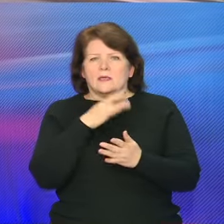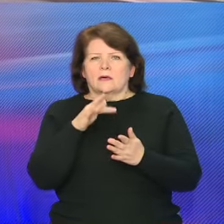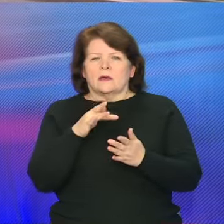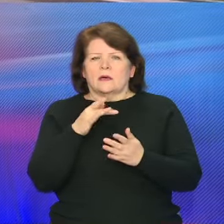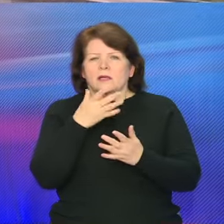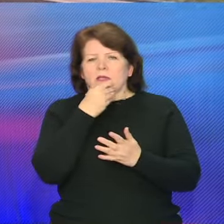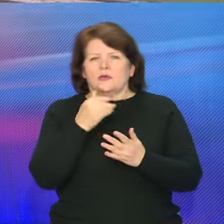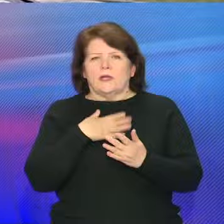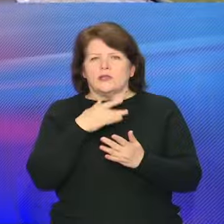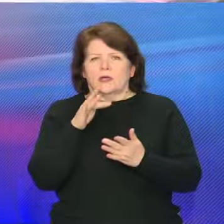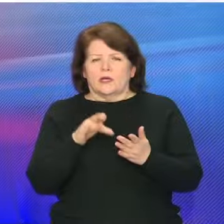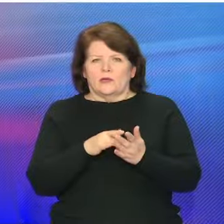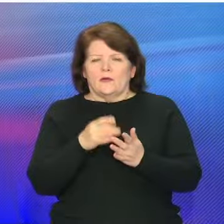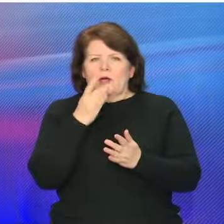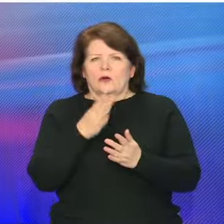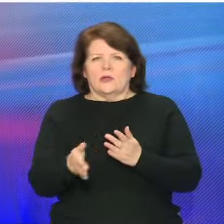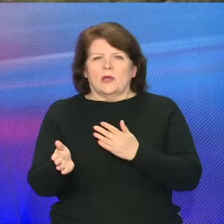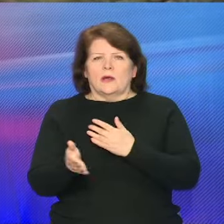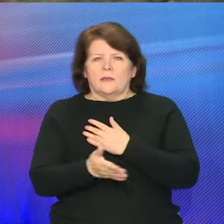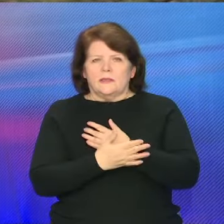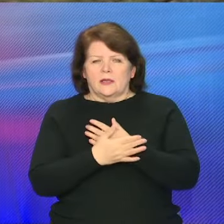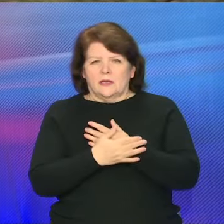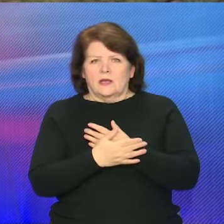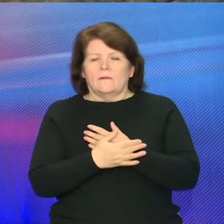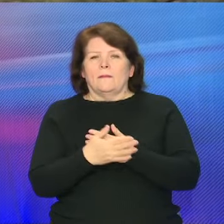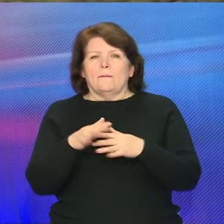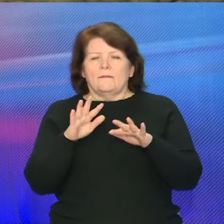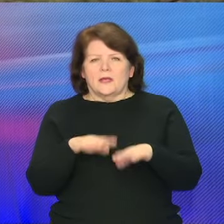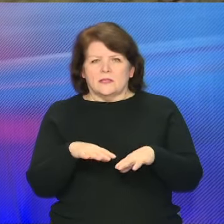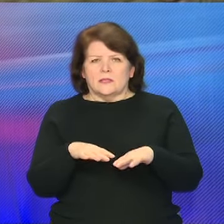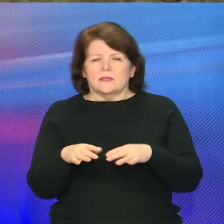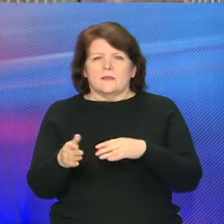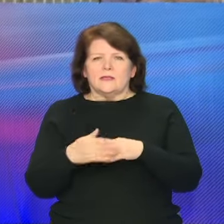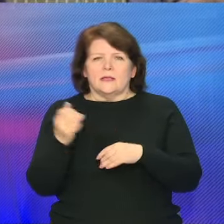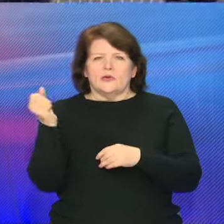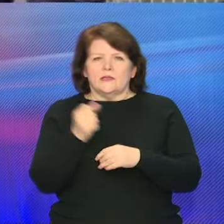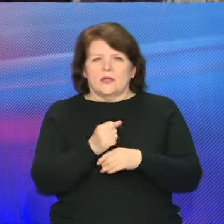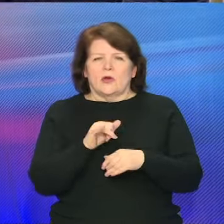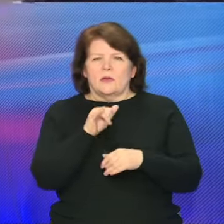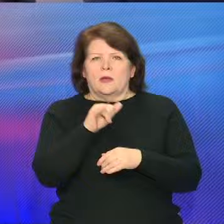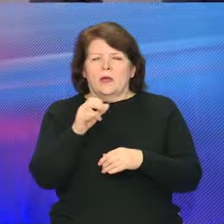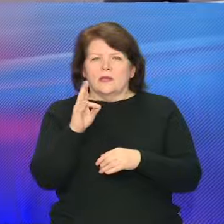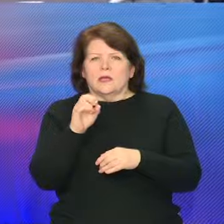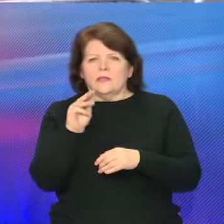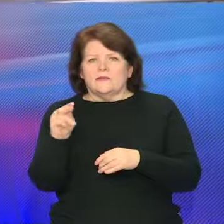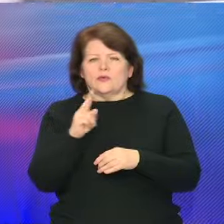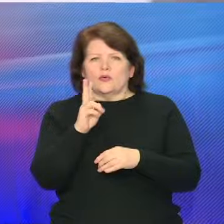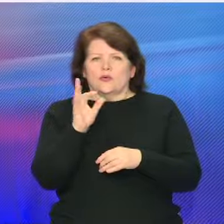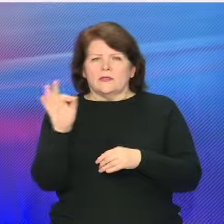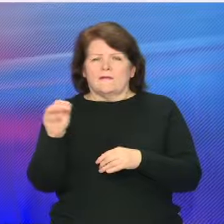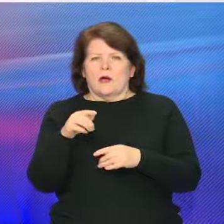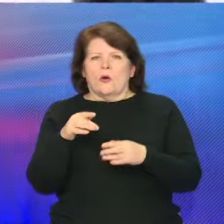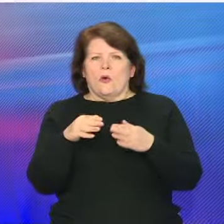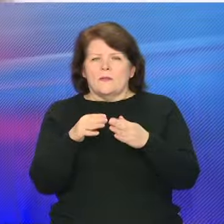уже шостая кропка на карте дрифт-тура по Беларуси. За опошний тыдень профессионалы побывали у Нясвіжы, Косове, Бресте, Гомеле